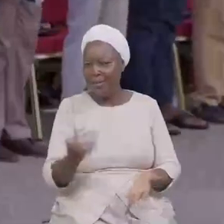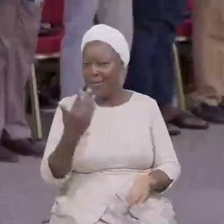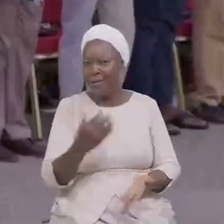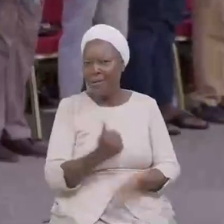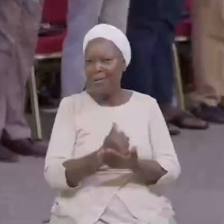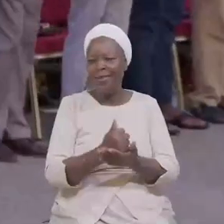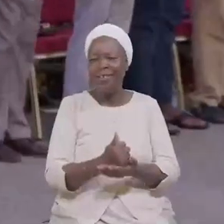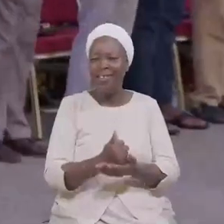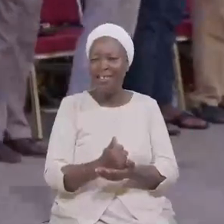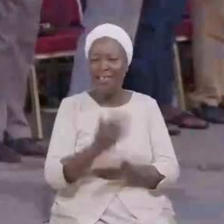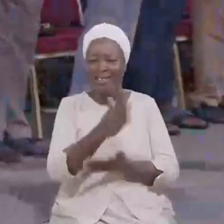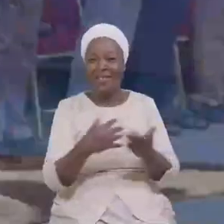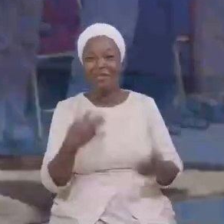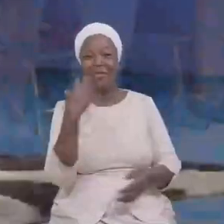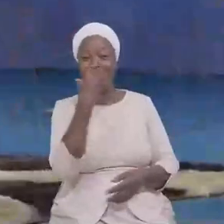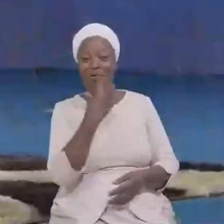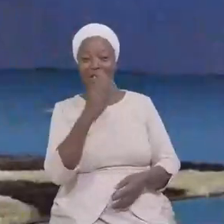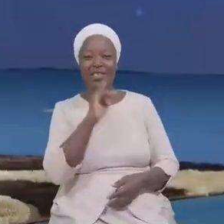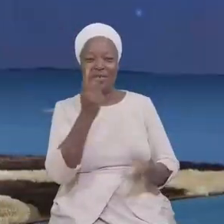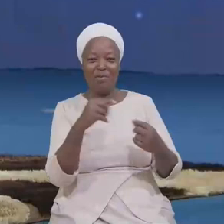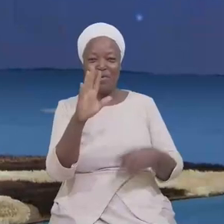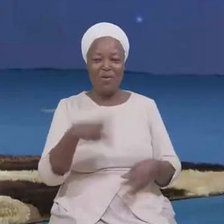Quelque chose de glorieux vient pour toi.